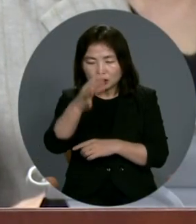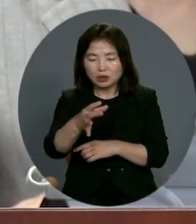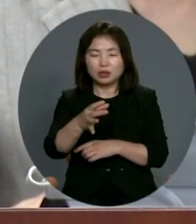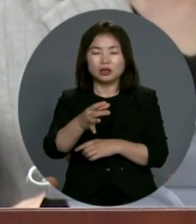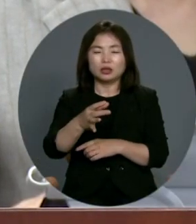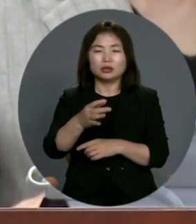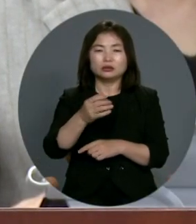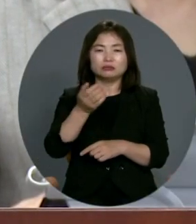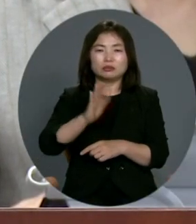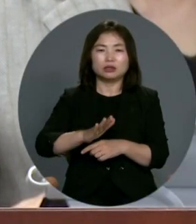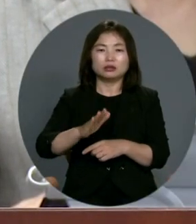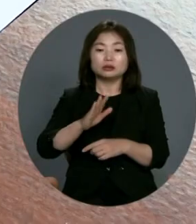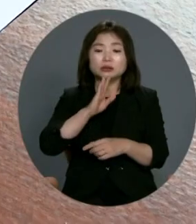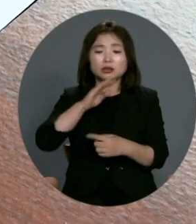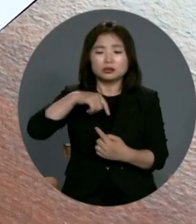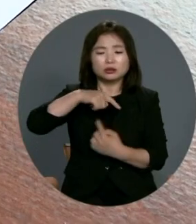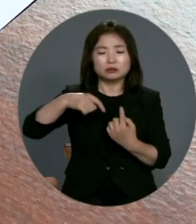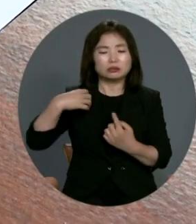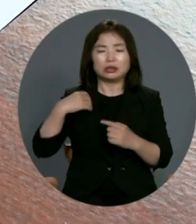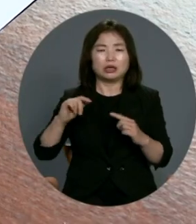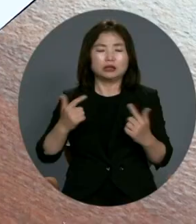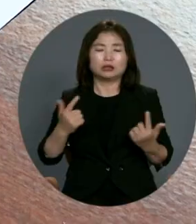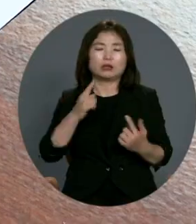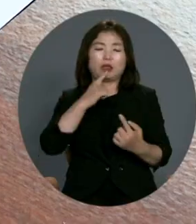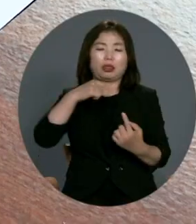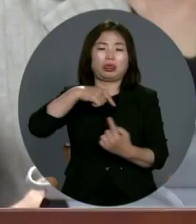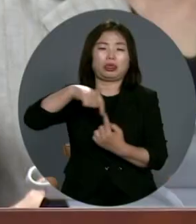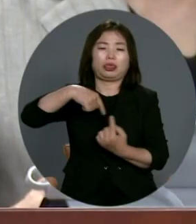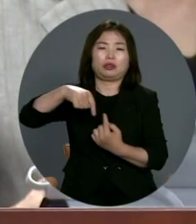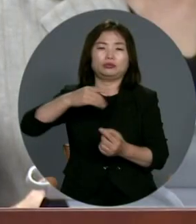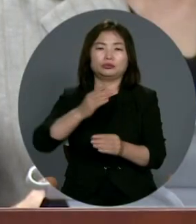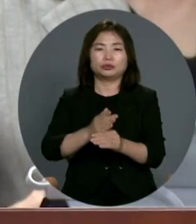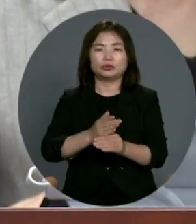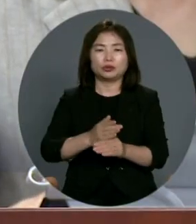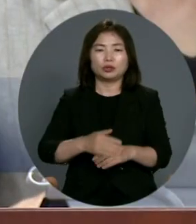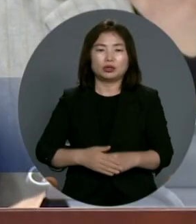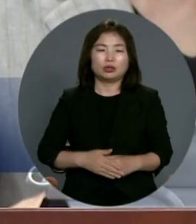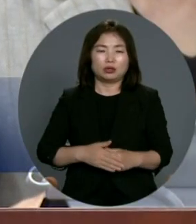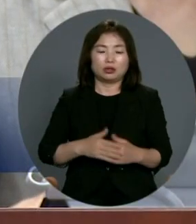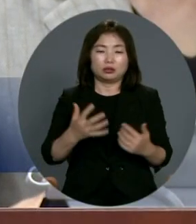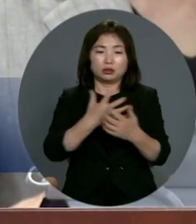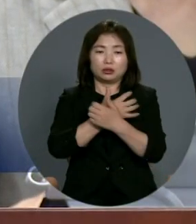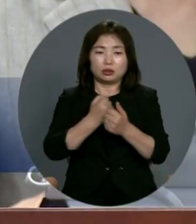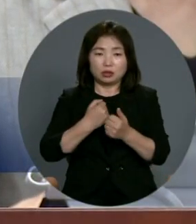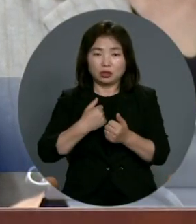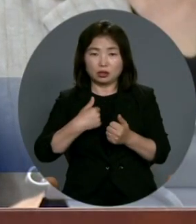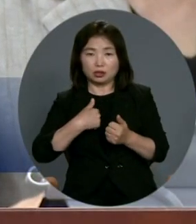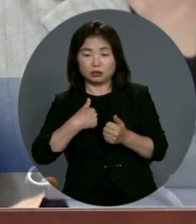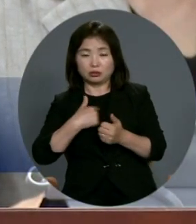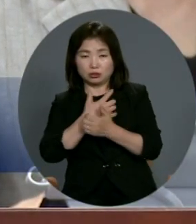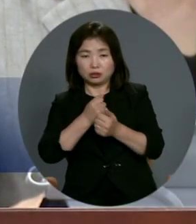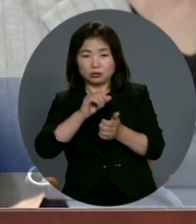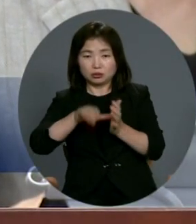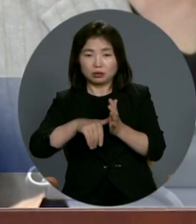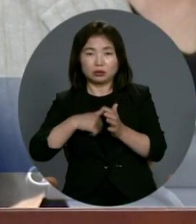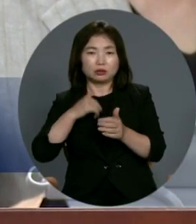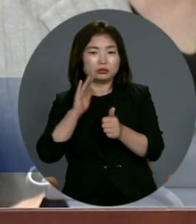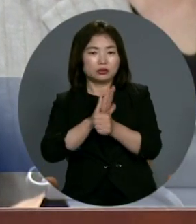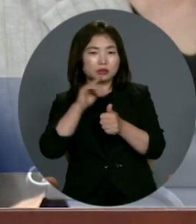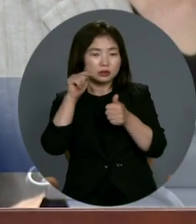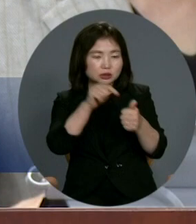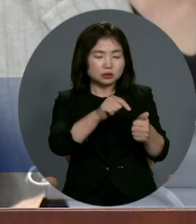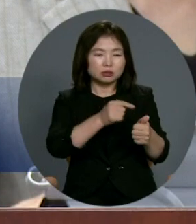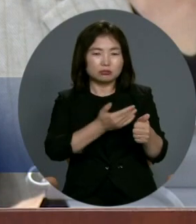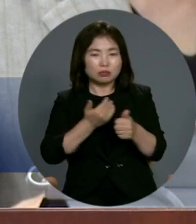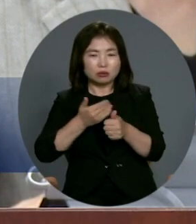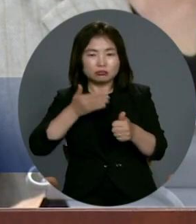사과한다면서도 실질적인 경영을 하지 않고 있다고 해명했습니다. 수의계약 체결에 본 의원이 별도의 지시나